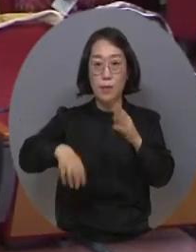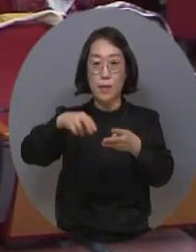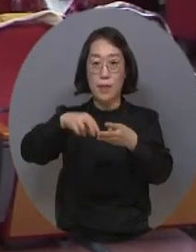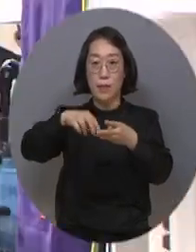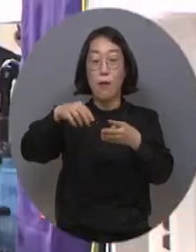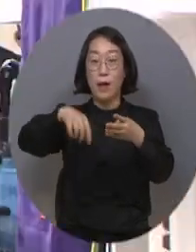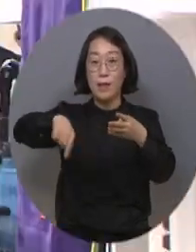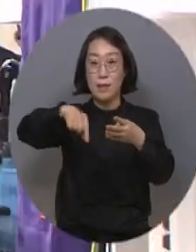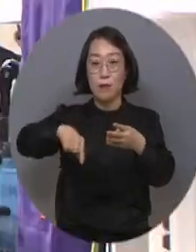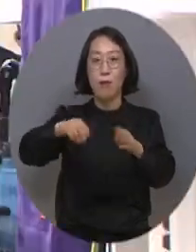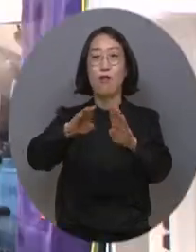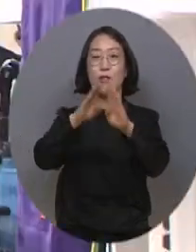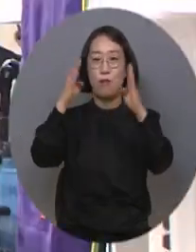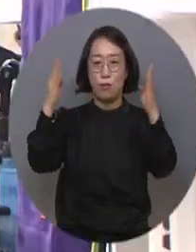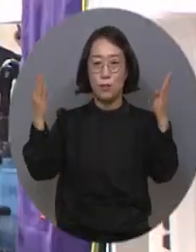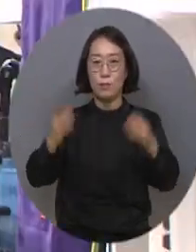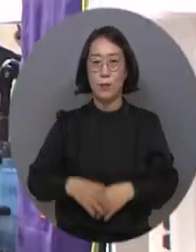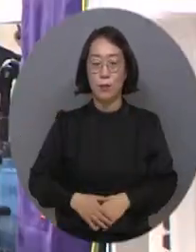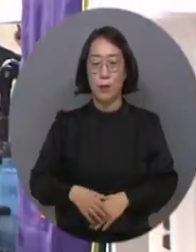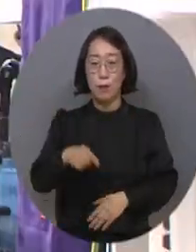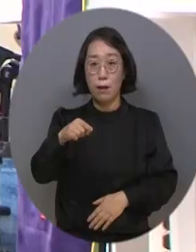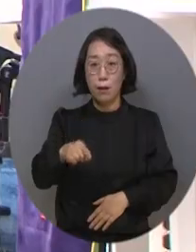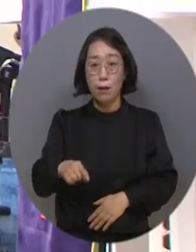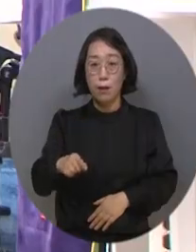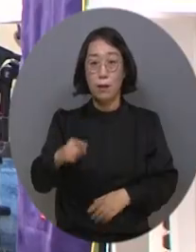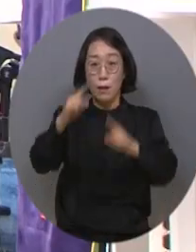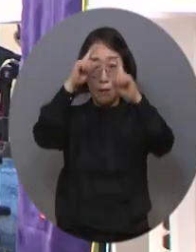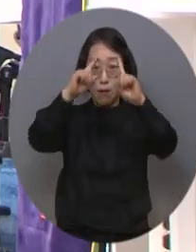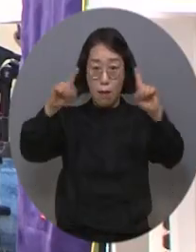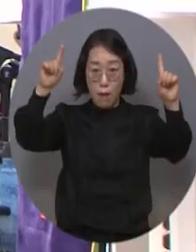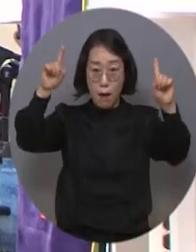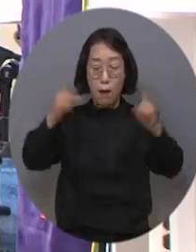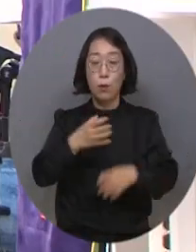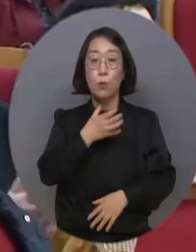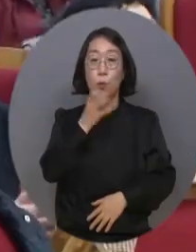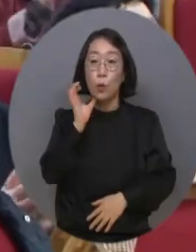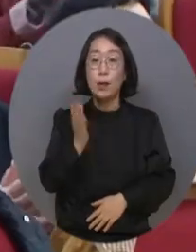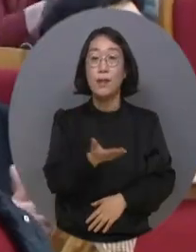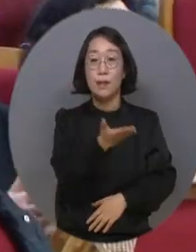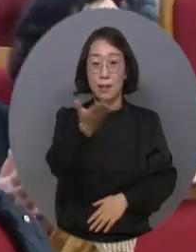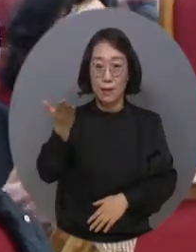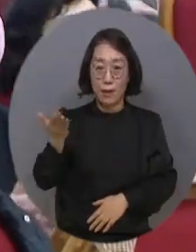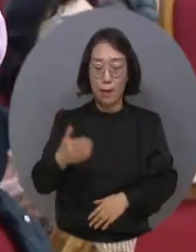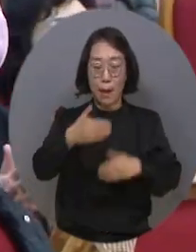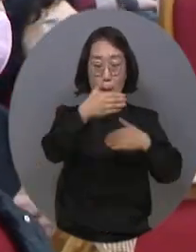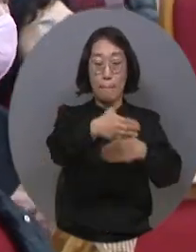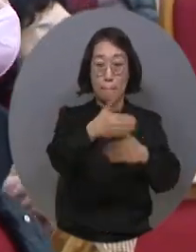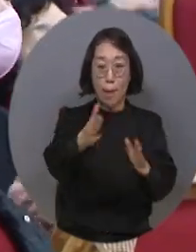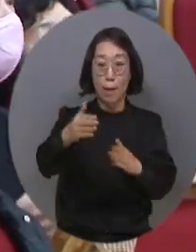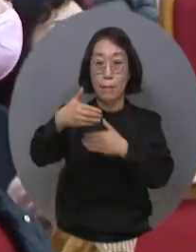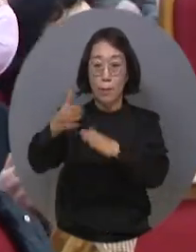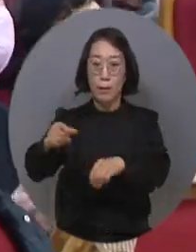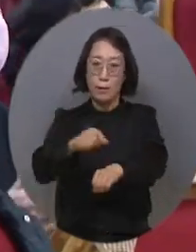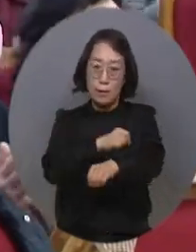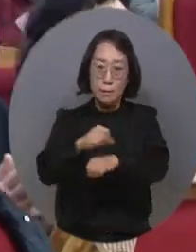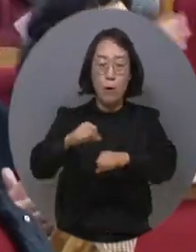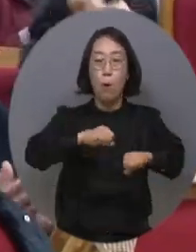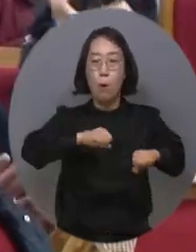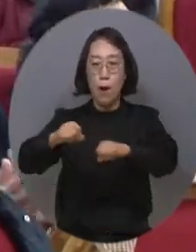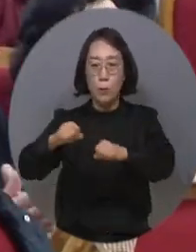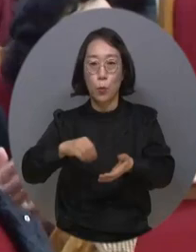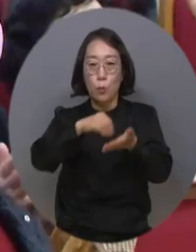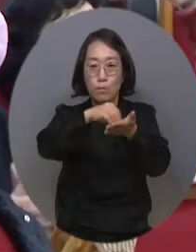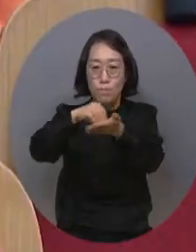열렸습니다. 늘푸른 대학은 지역사회의 어르신들을 대상으로 각 반을 편성해 특별활동을 진행하는